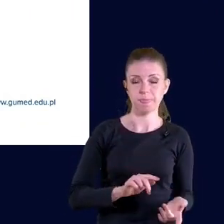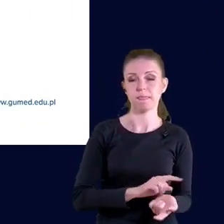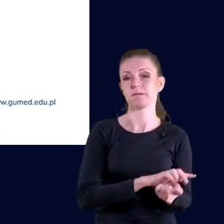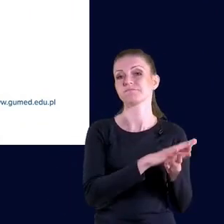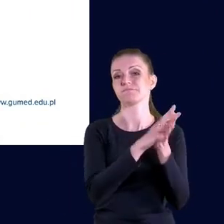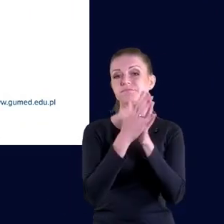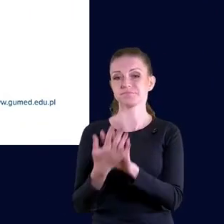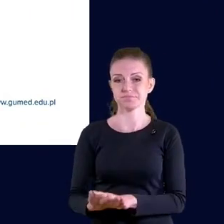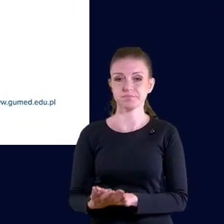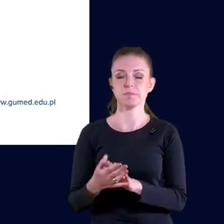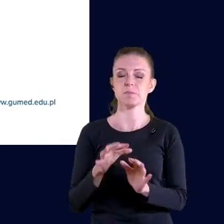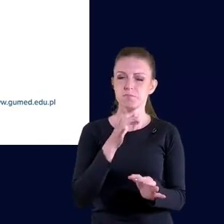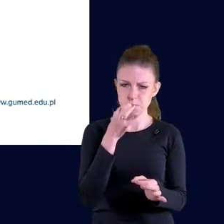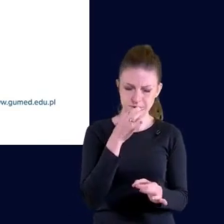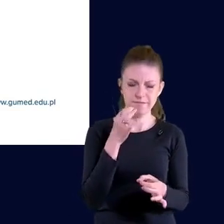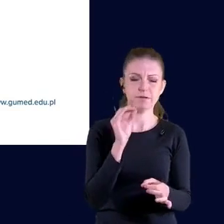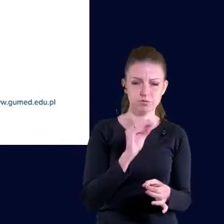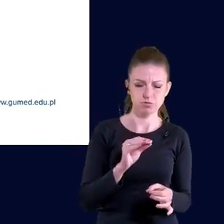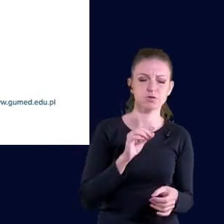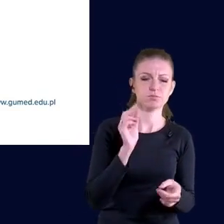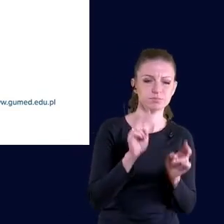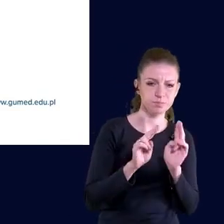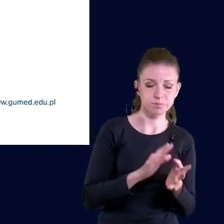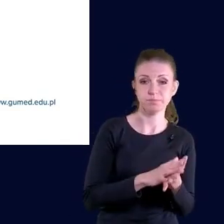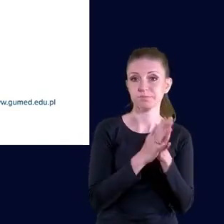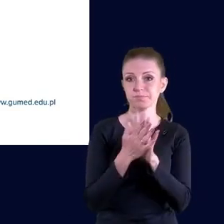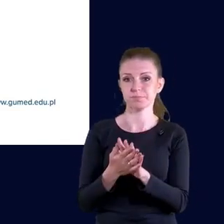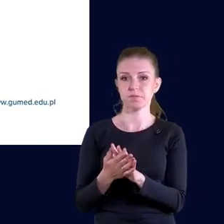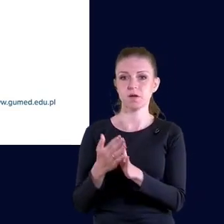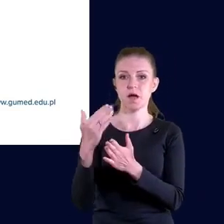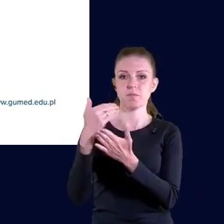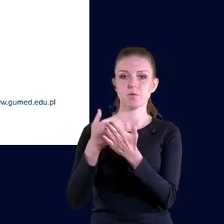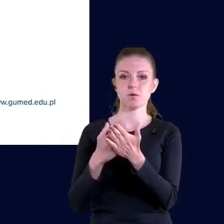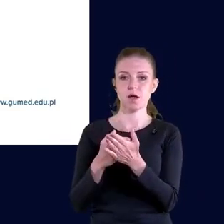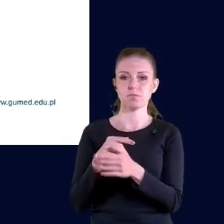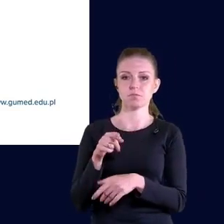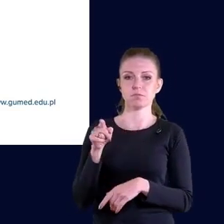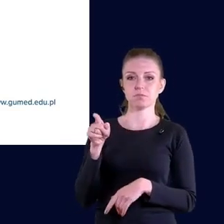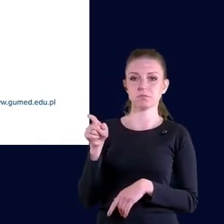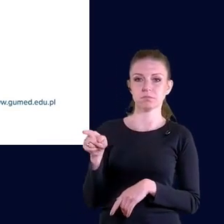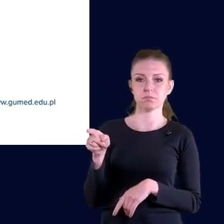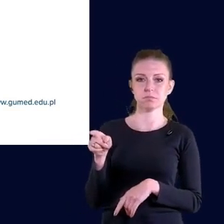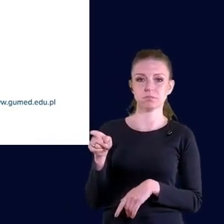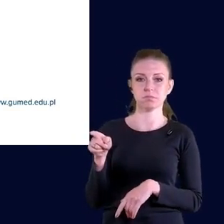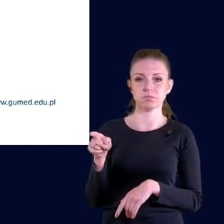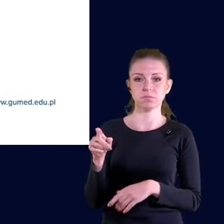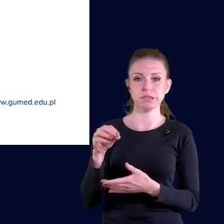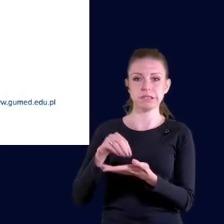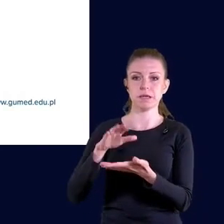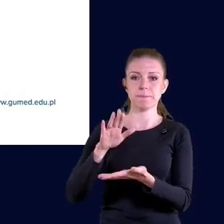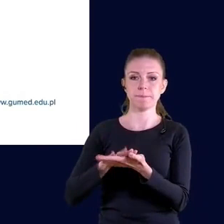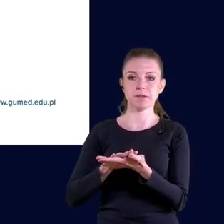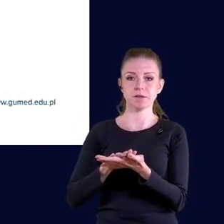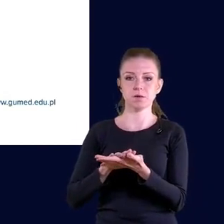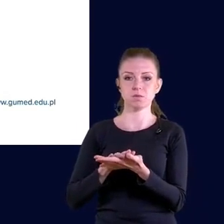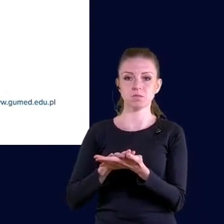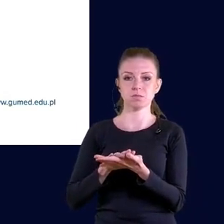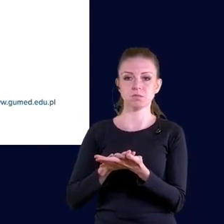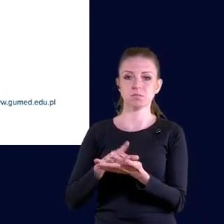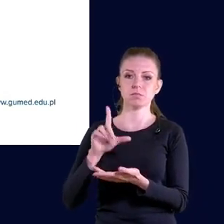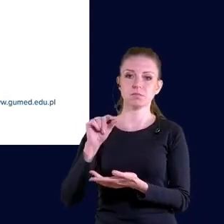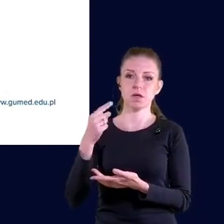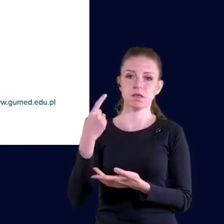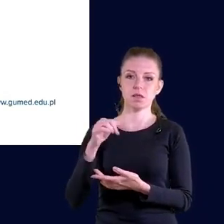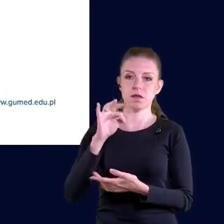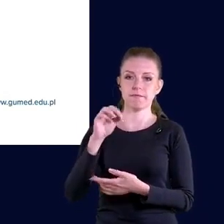przeprowadzić jakieś tam poprawki problem powstawał czasami na etapie zapisywania takiego pliku do formatu